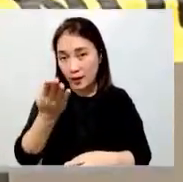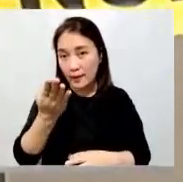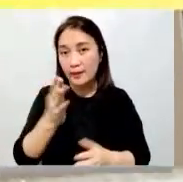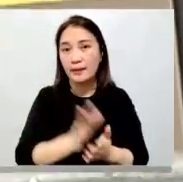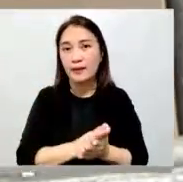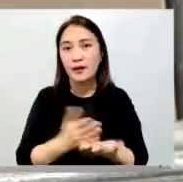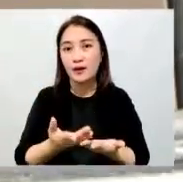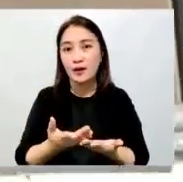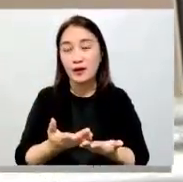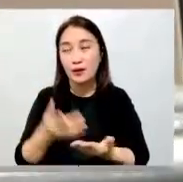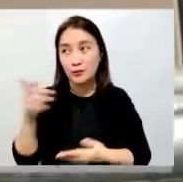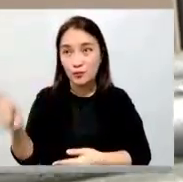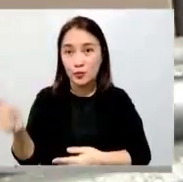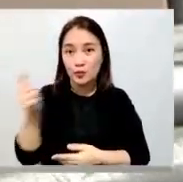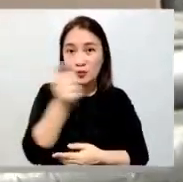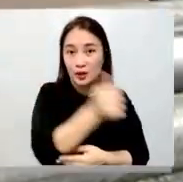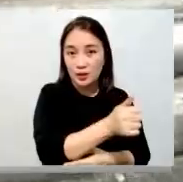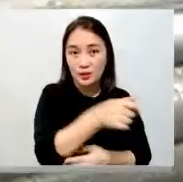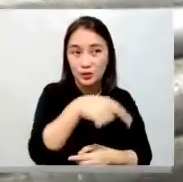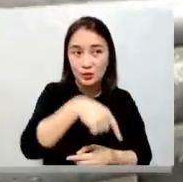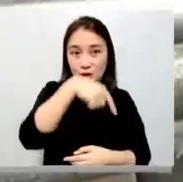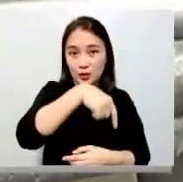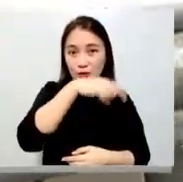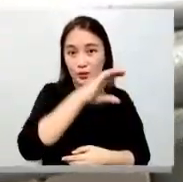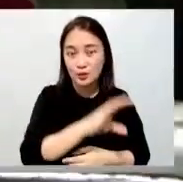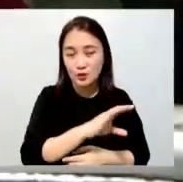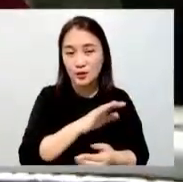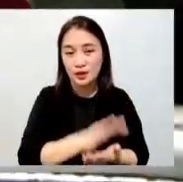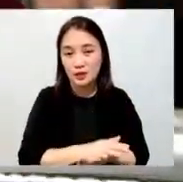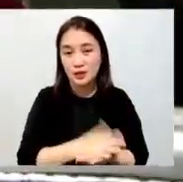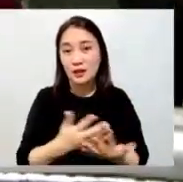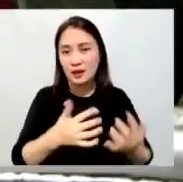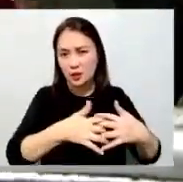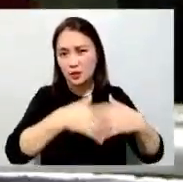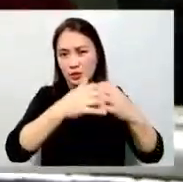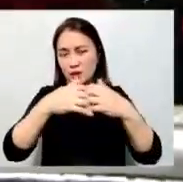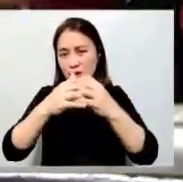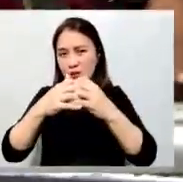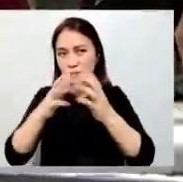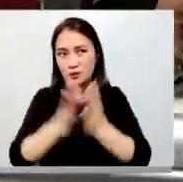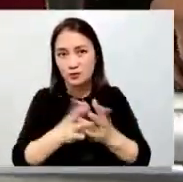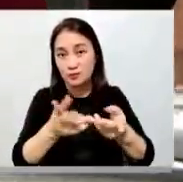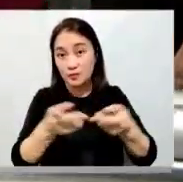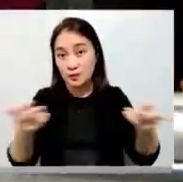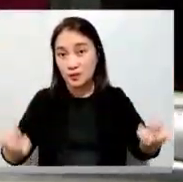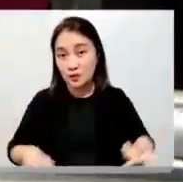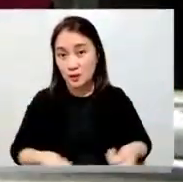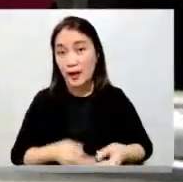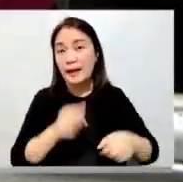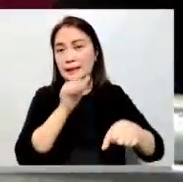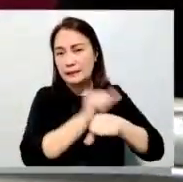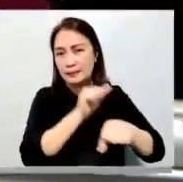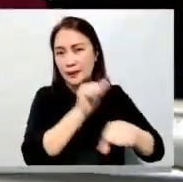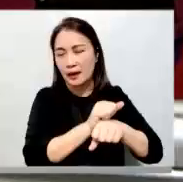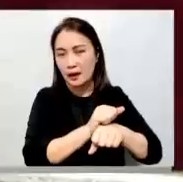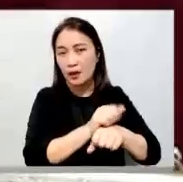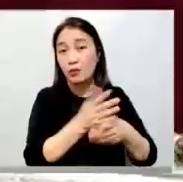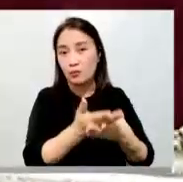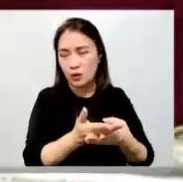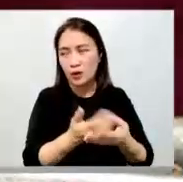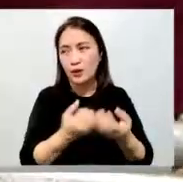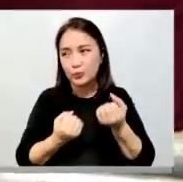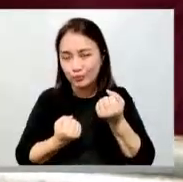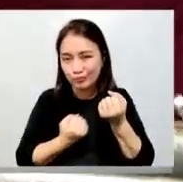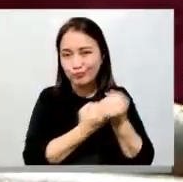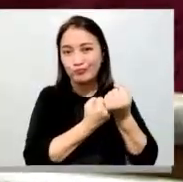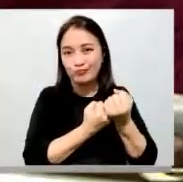papuntang Quezon City para magtrabaho sa isang construction site. Ayon kay June, itong trabaho ang tumusto sa pag-aaral